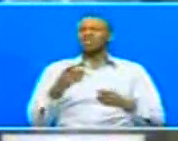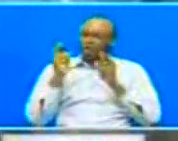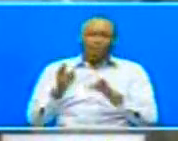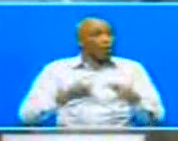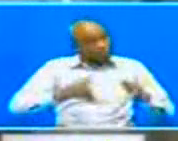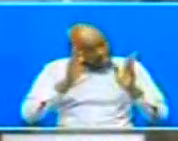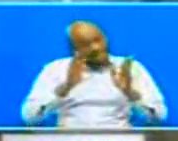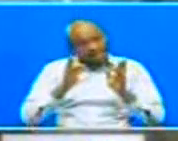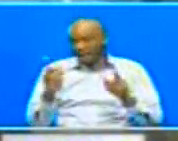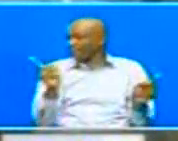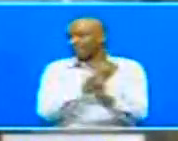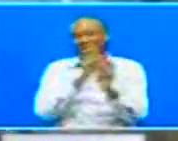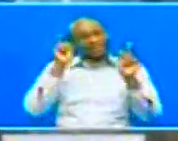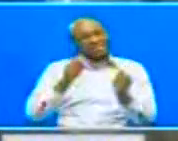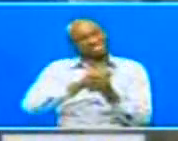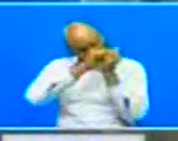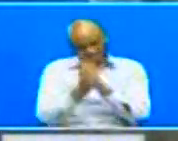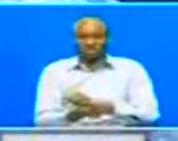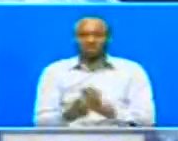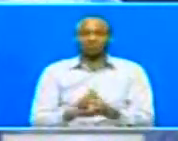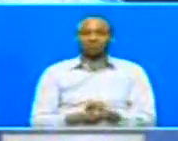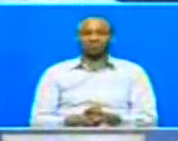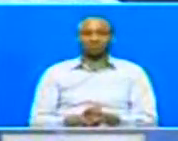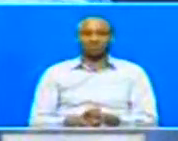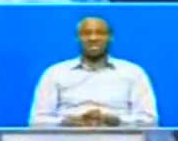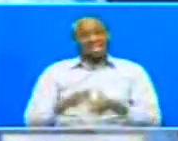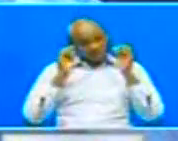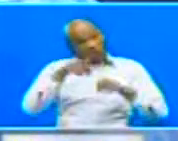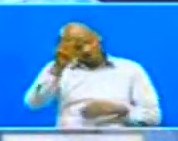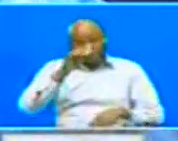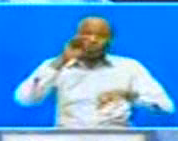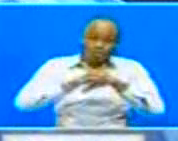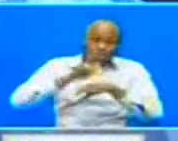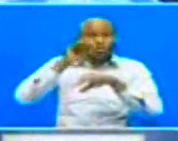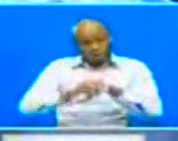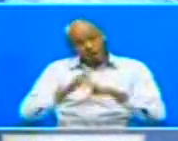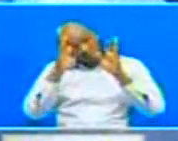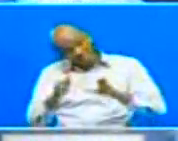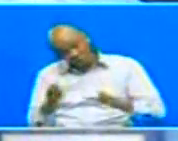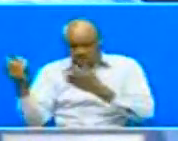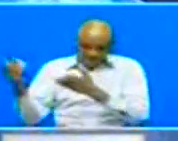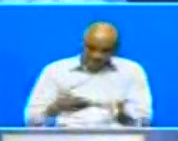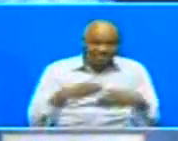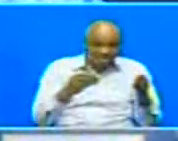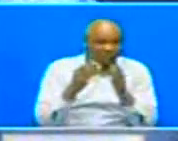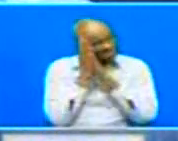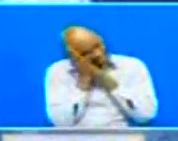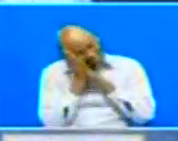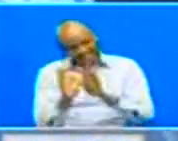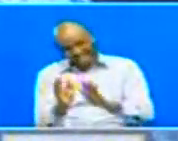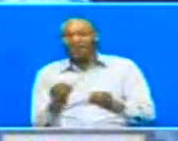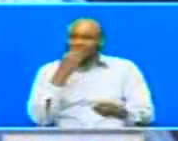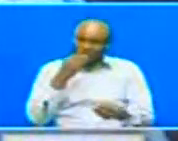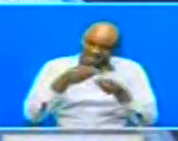usual. It will not be the same again. Ukiwa mzuri kwa mtu na amekuja kwako, ukampa pahali pa kulala,